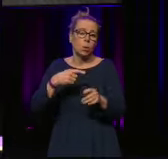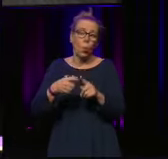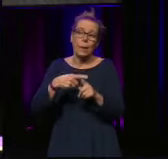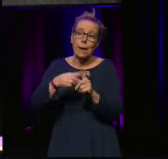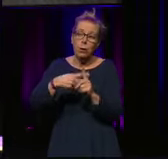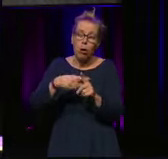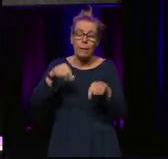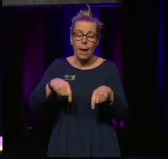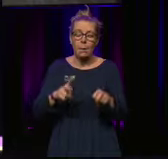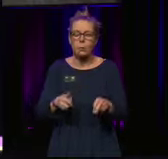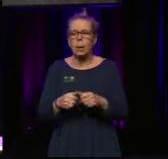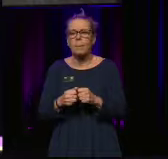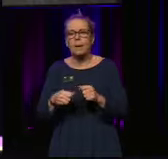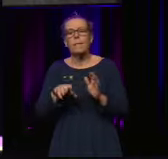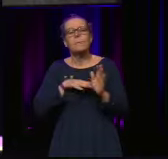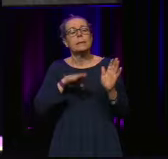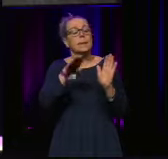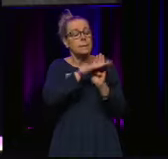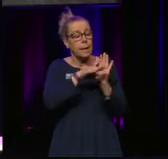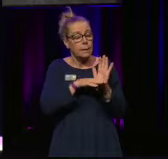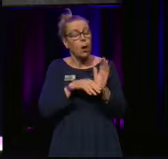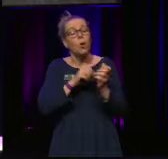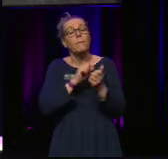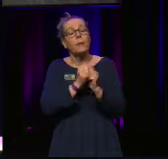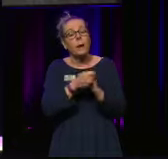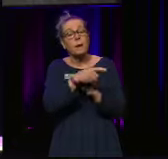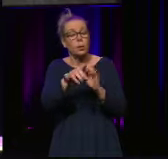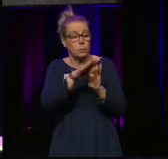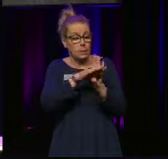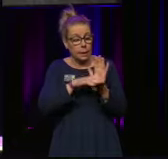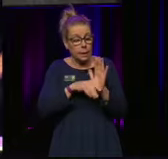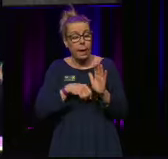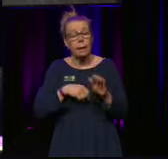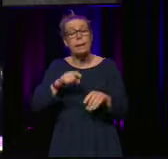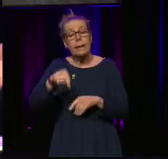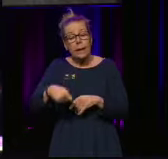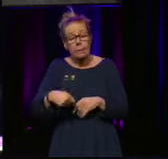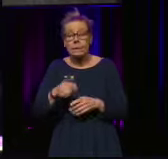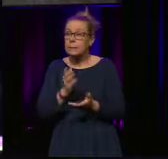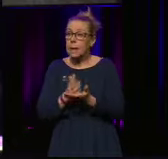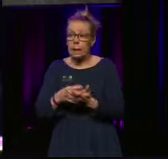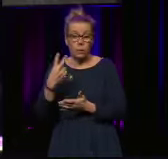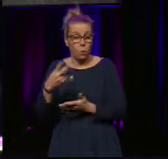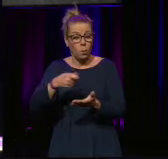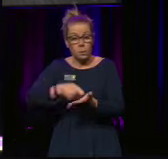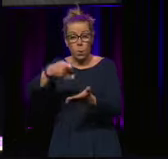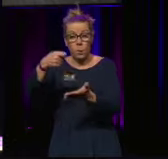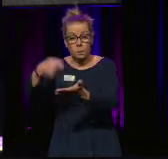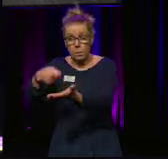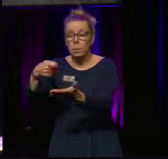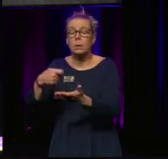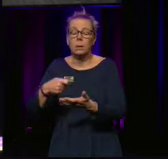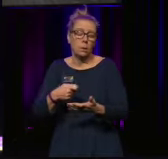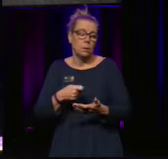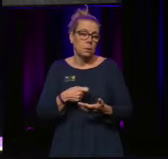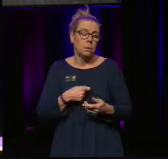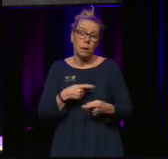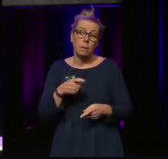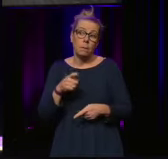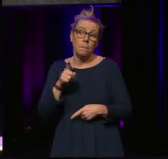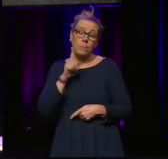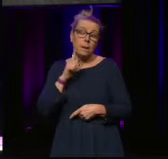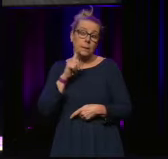finns stadgar, och att förändra de stadgarna så krävs det säkert två beslut. Det är ganska, jag ska säga att det är praxis när det